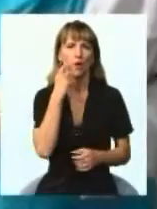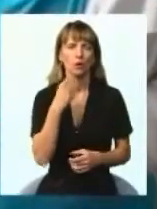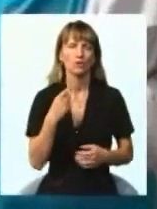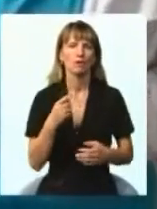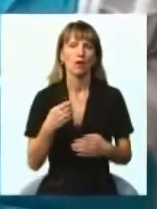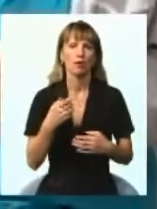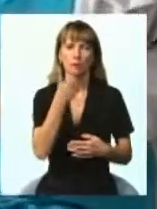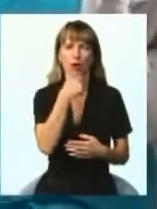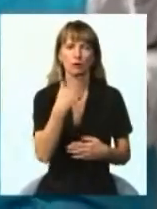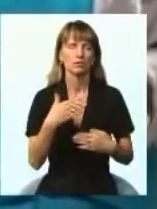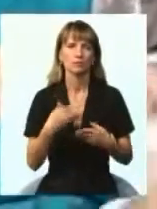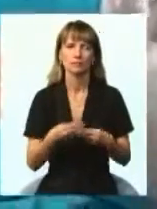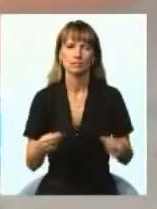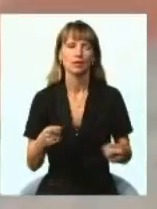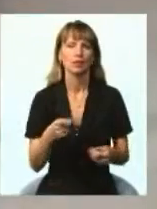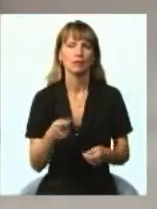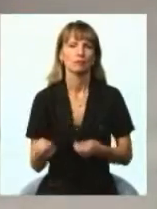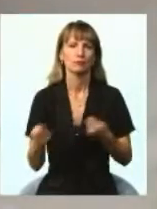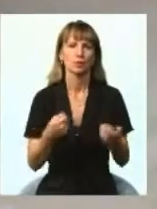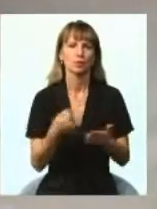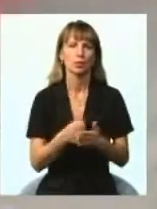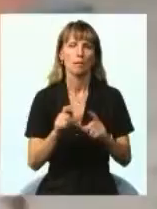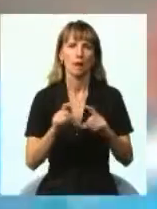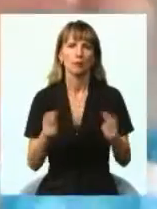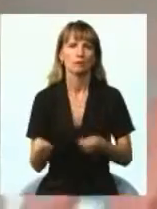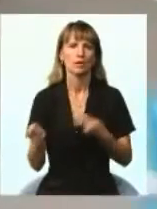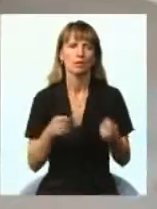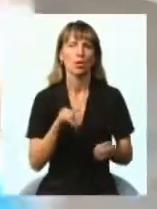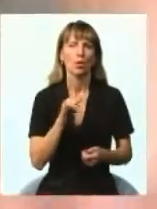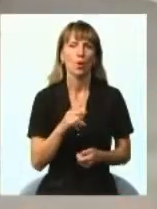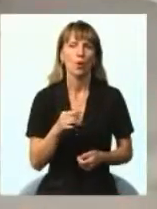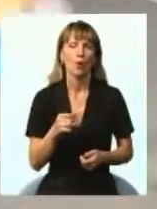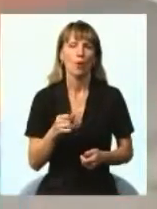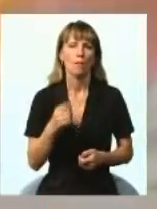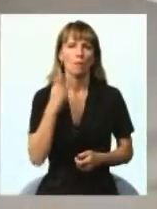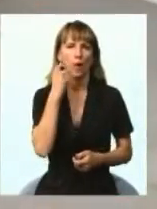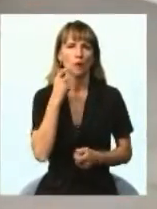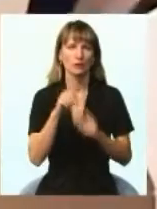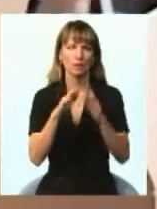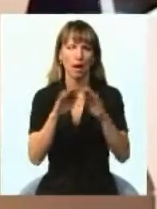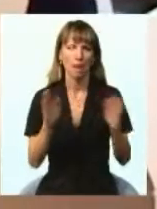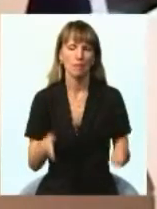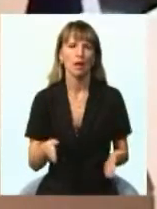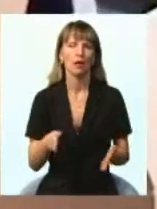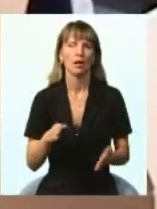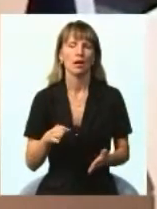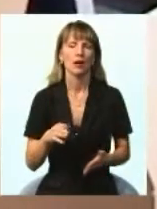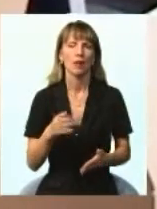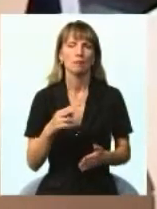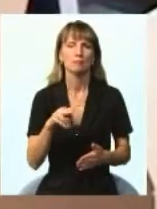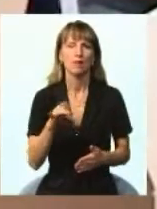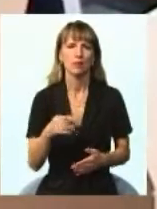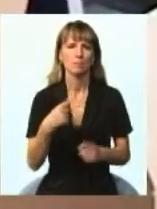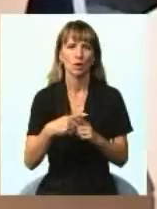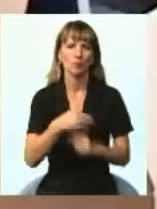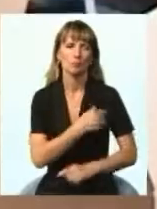його упаковують. До магазинів смаколики теж привозять у морозильних камерах. Адже при плюсовій температурі продукт швидко зіпсується,